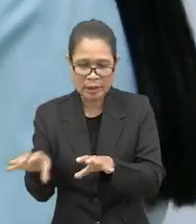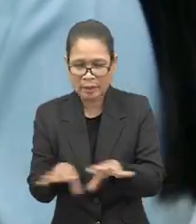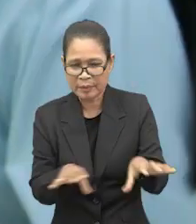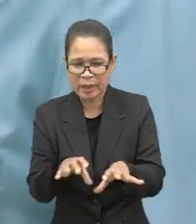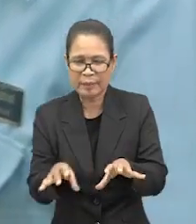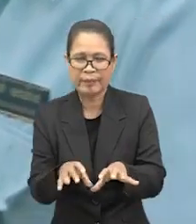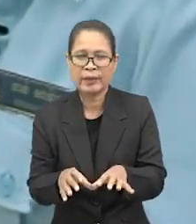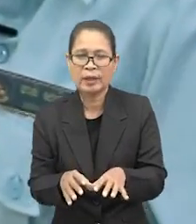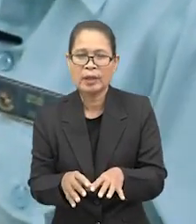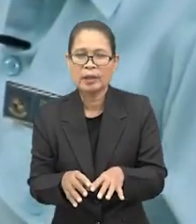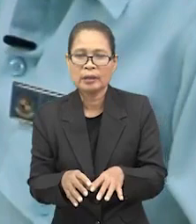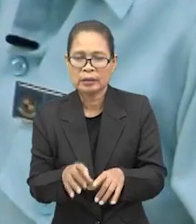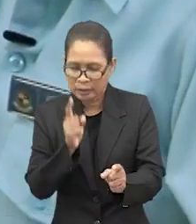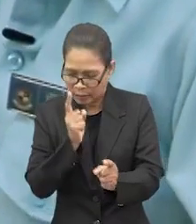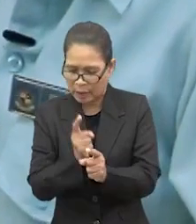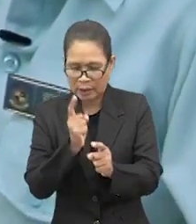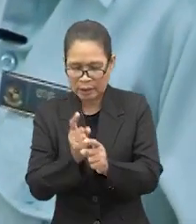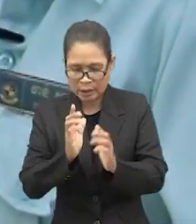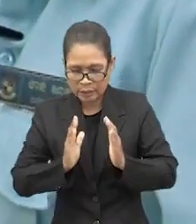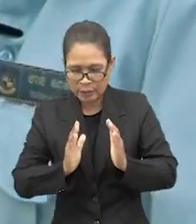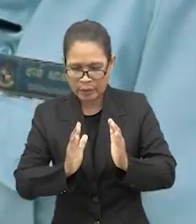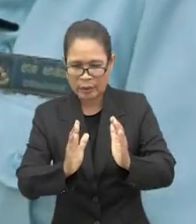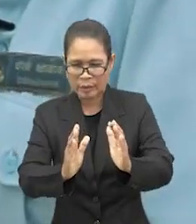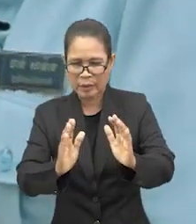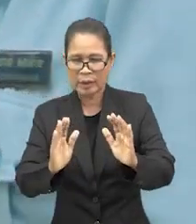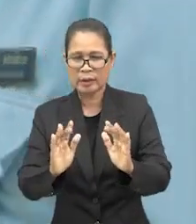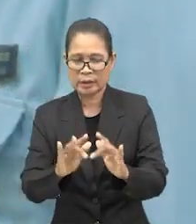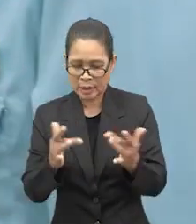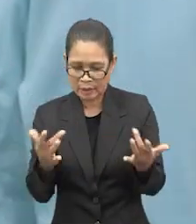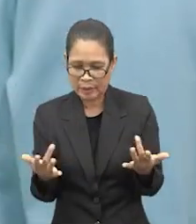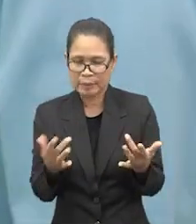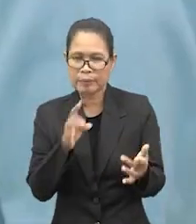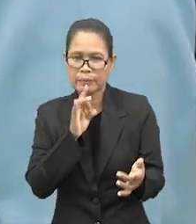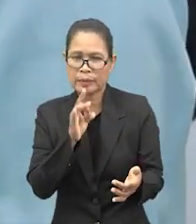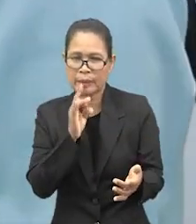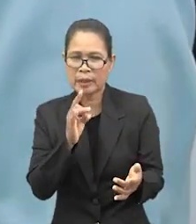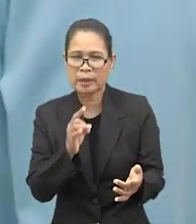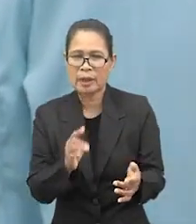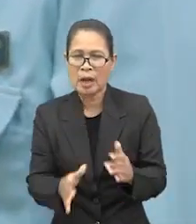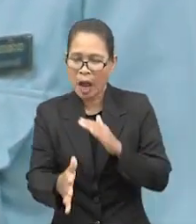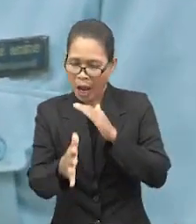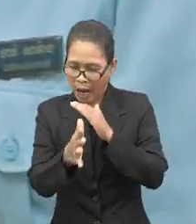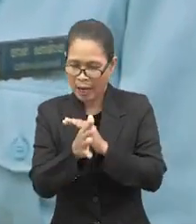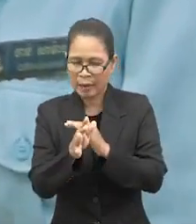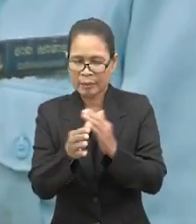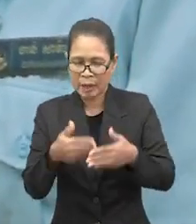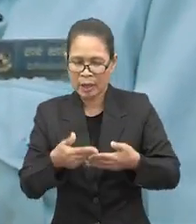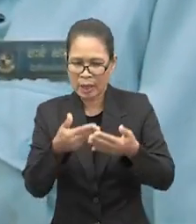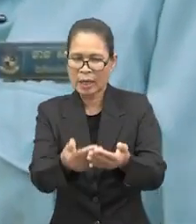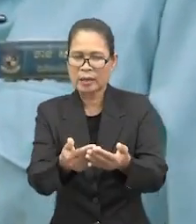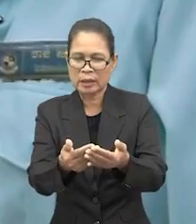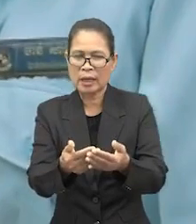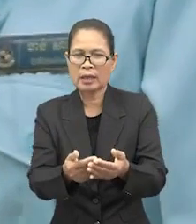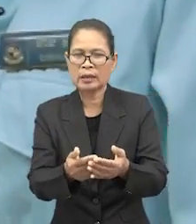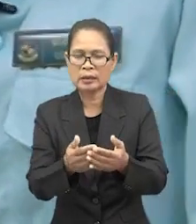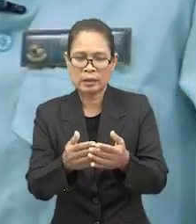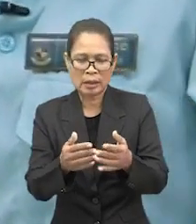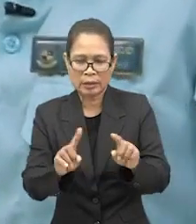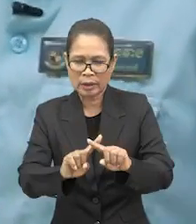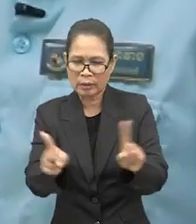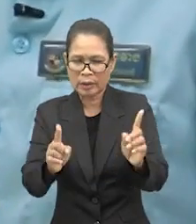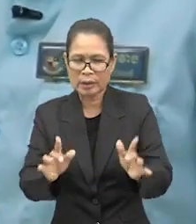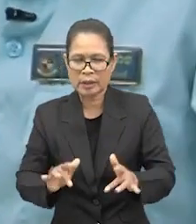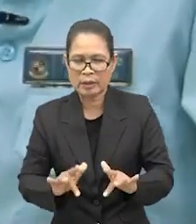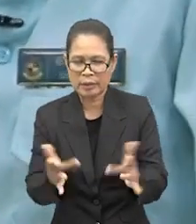tu ong hay là sự cảm phiệp ní đại khát cứ sọp tới năng sản phẩm chạy sẽ đầy công bằng ca ở tại